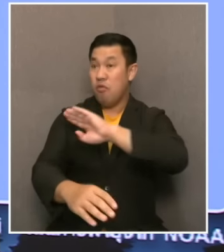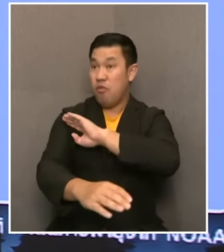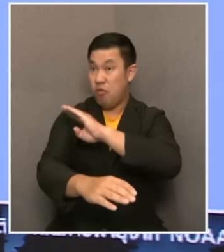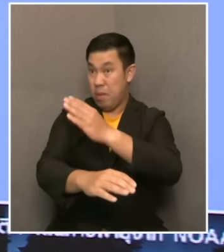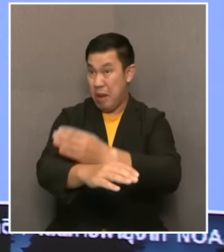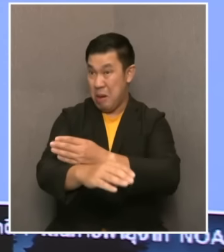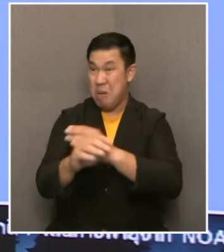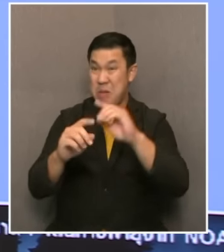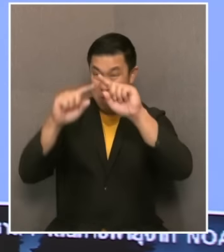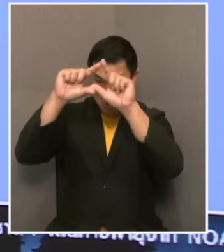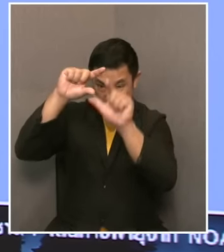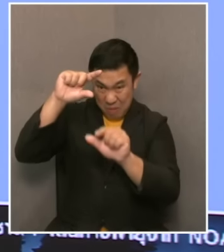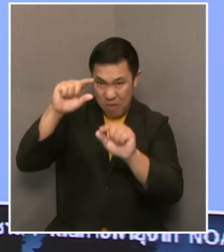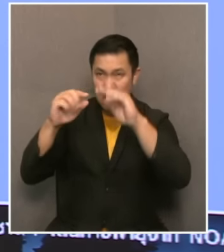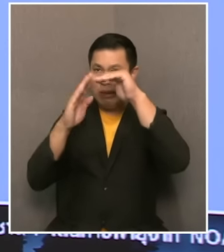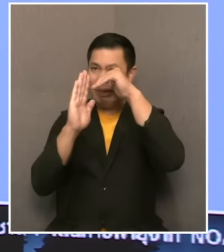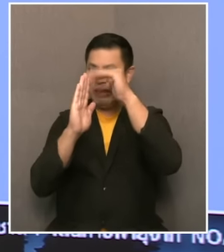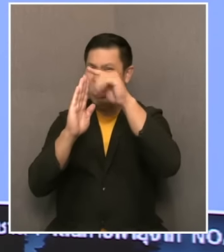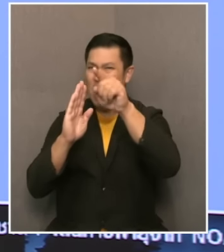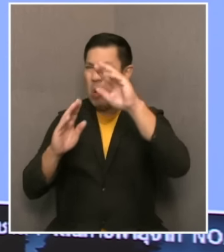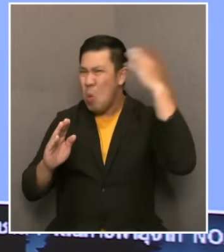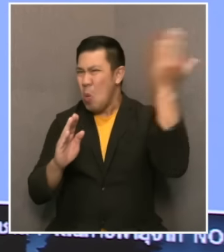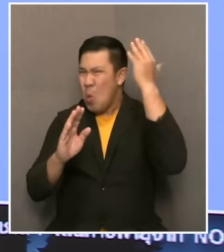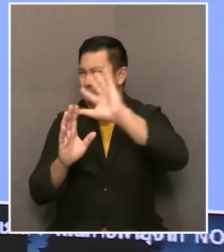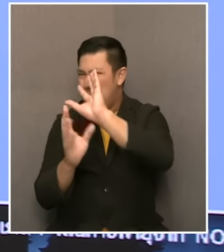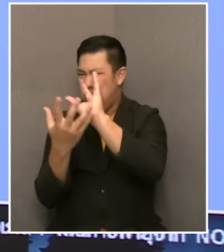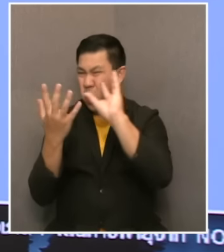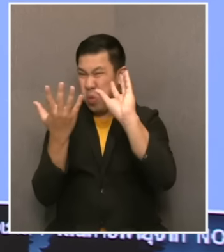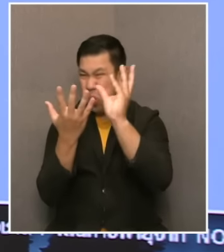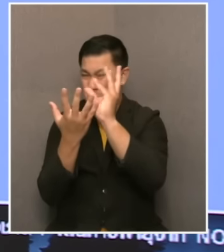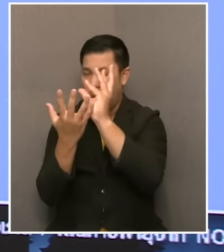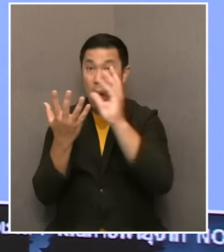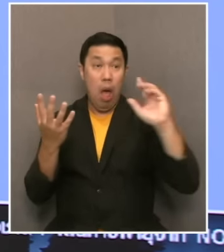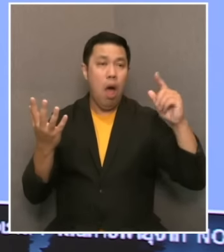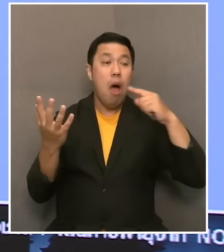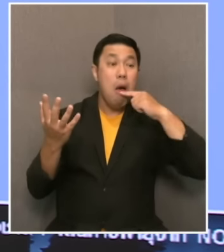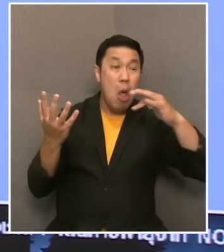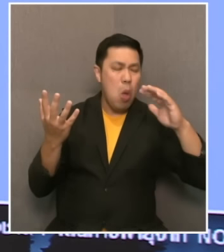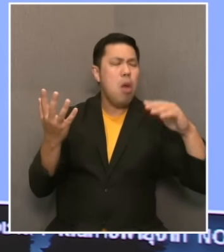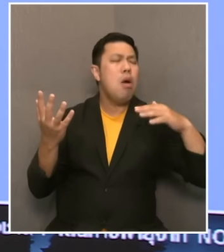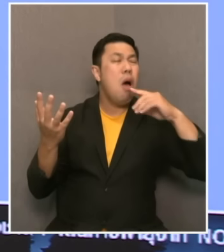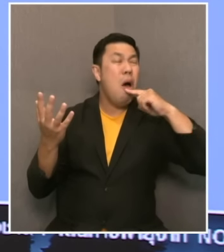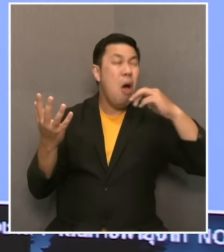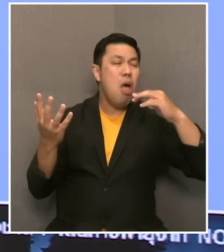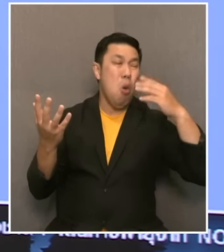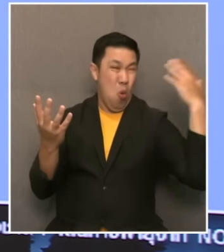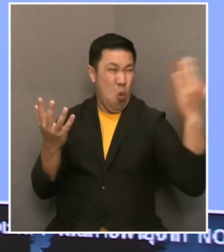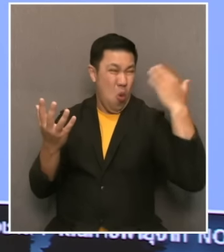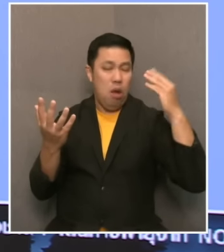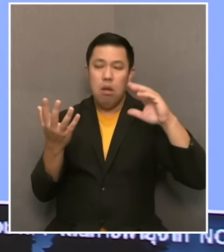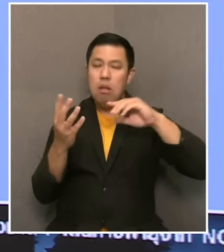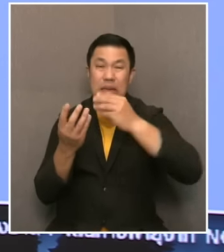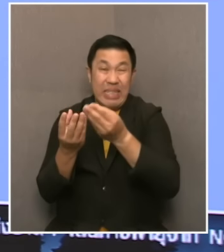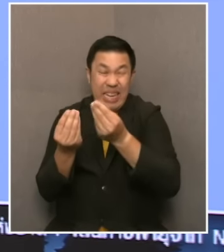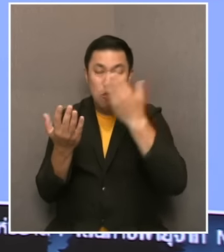ประเทศฟิลิปปินส์นะครับก็เป็นธรรมชาติของพายุอีกแล้วครับเมื่อเข้าไปเจอพื้นดินเนี่ยมันจะอ่อนกำลังลงหลังจากที่พัดถล่มฟิลิปปินส์แล้วเนี่ยนะครับก็ลดระดับม